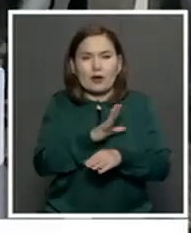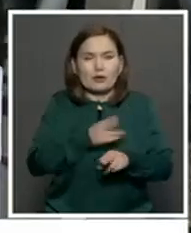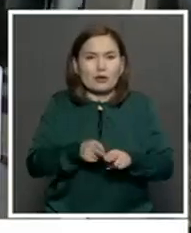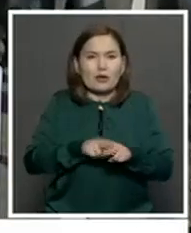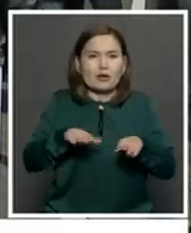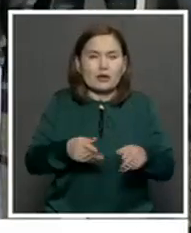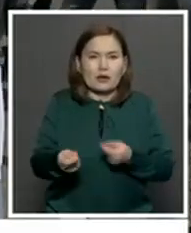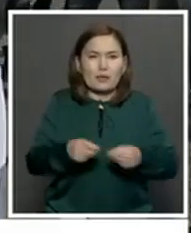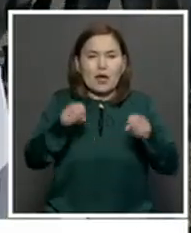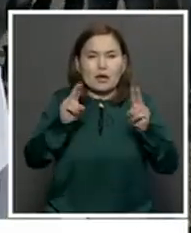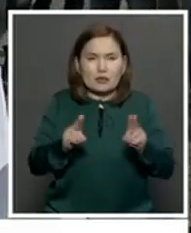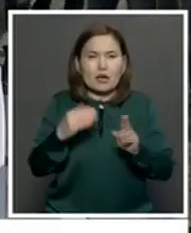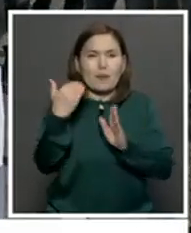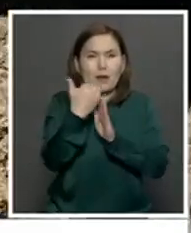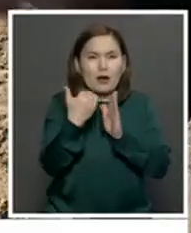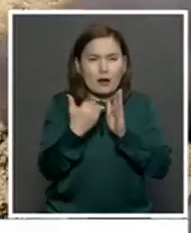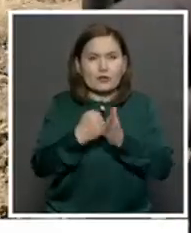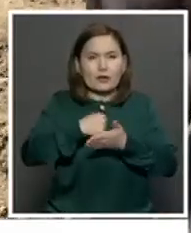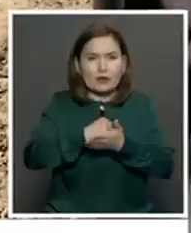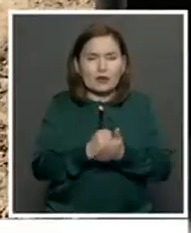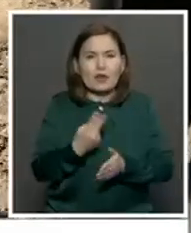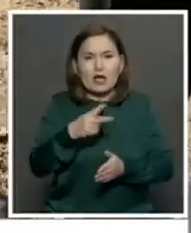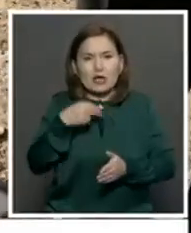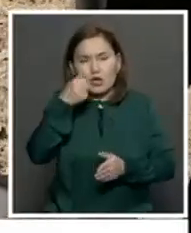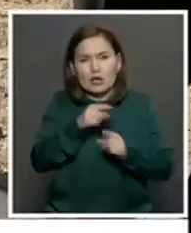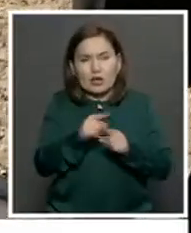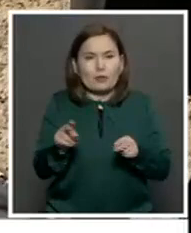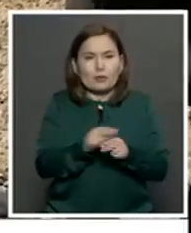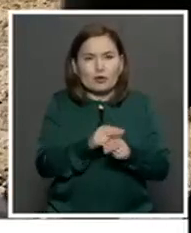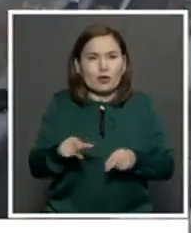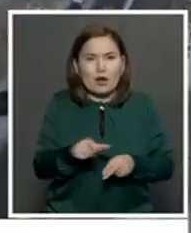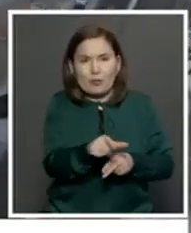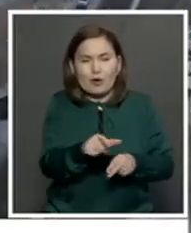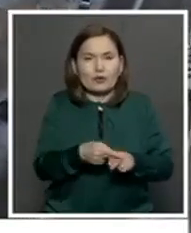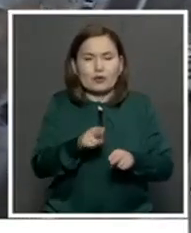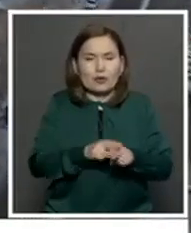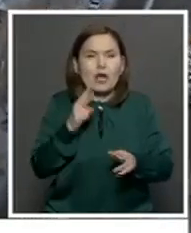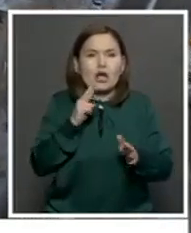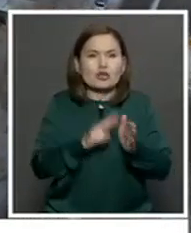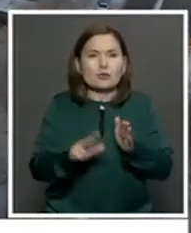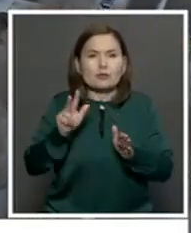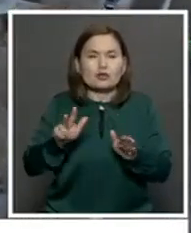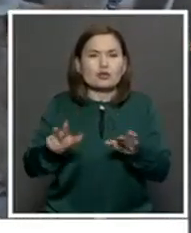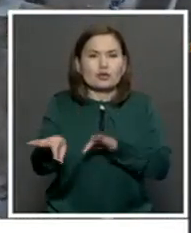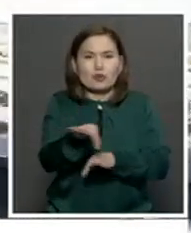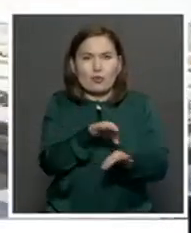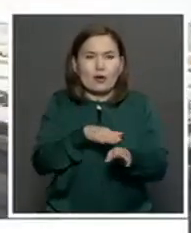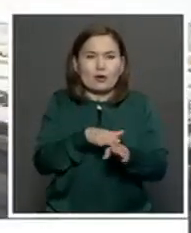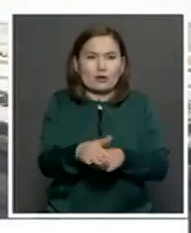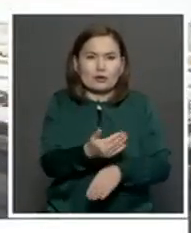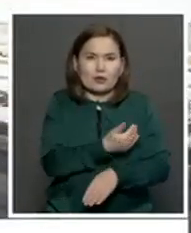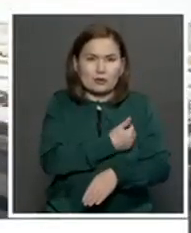жергілікті әкімдік арнайы жол картасын әзірлеп, алдағы 2 жылда жол жайын жақсарту бойынша 73 жобаны жүзеге асырмақ